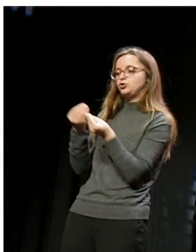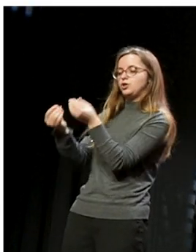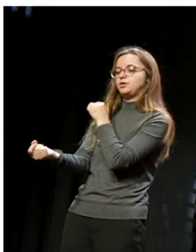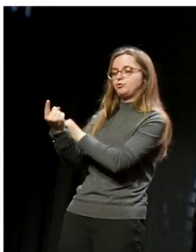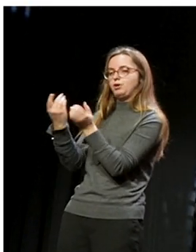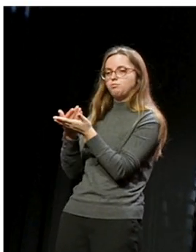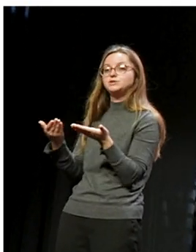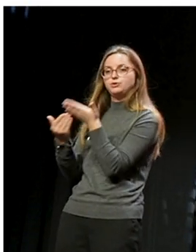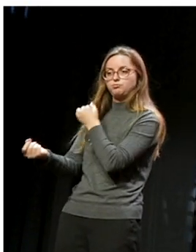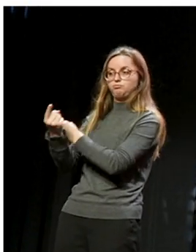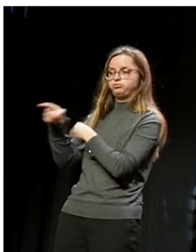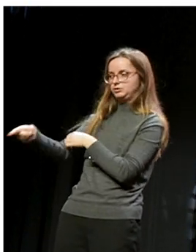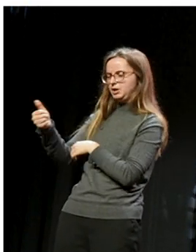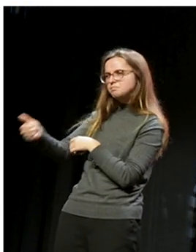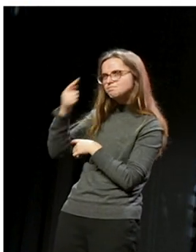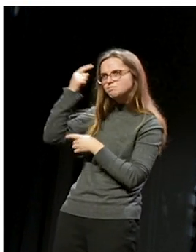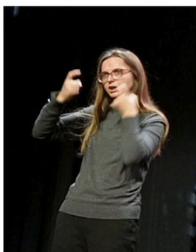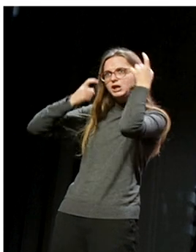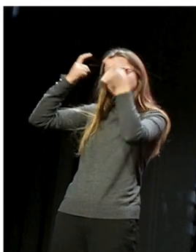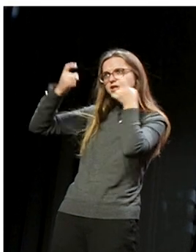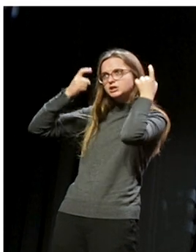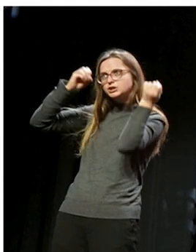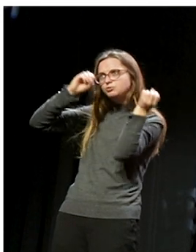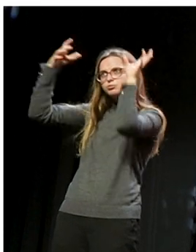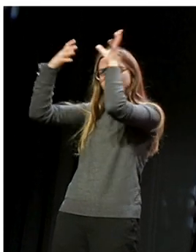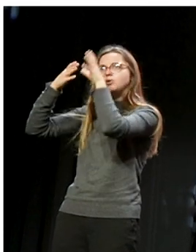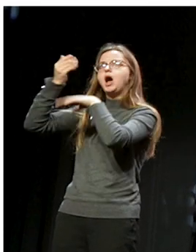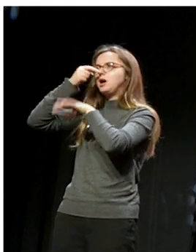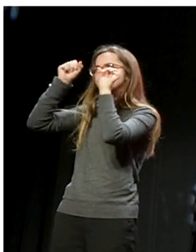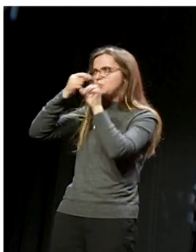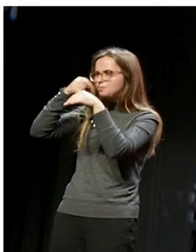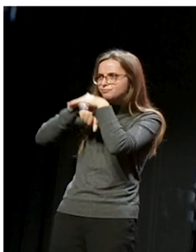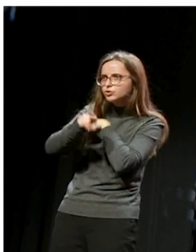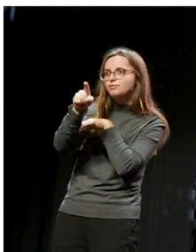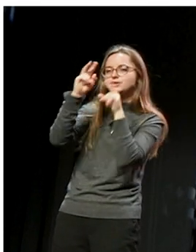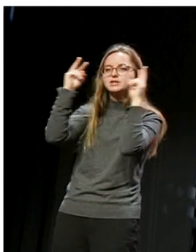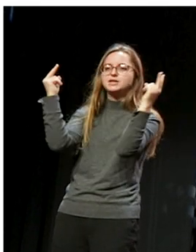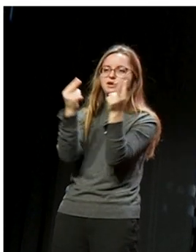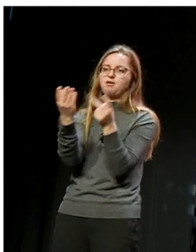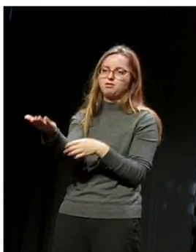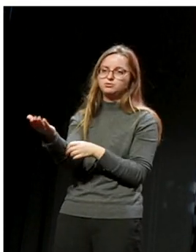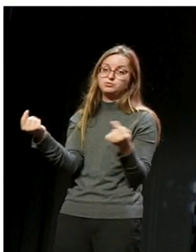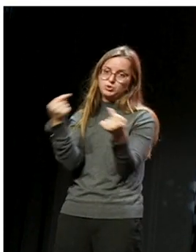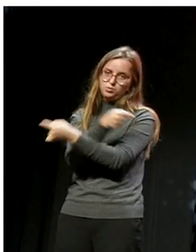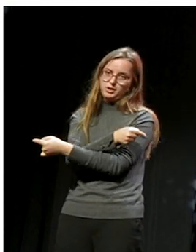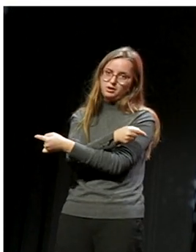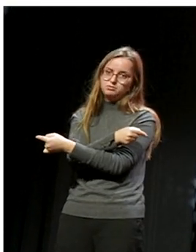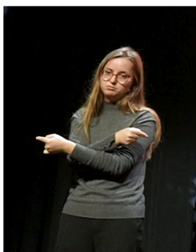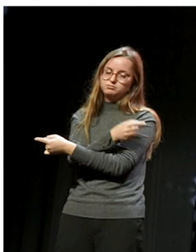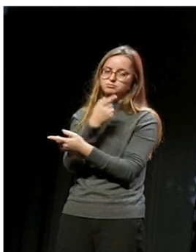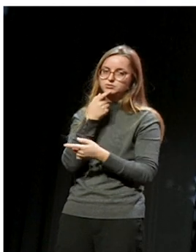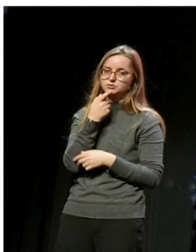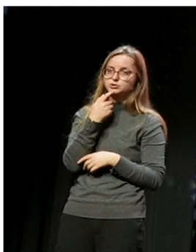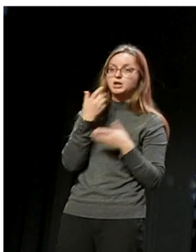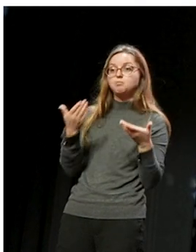particulier, l'intelligence artificielle arrive à induire un truc plus général, d'accord ? Donc il y a deux niveaux. Ce qui